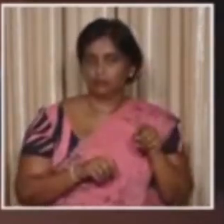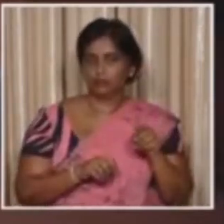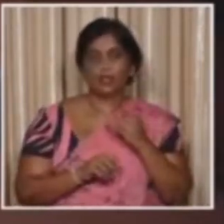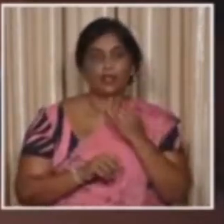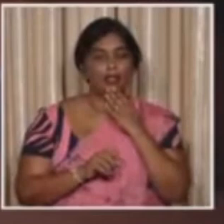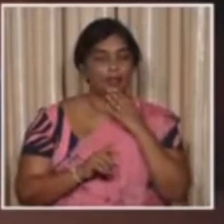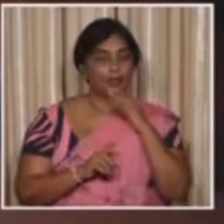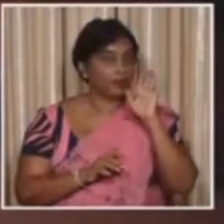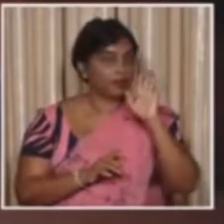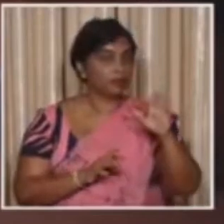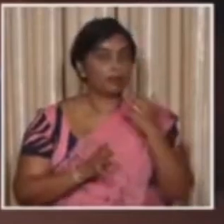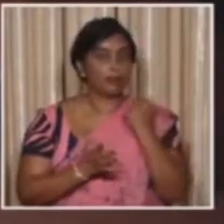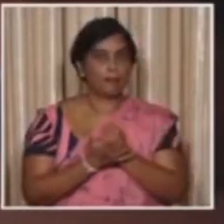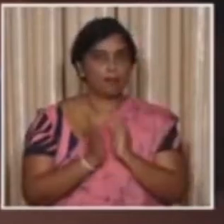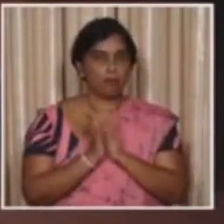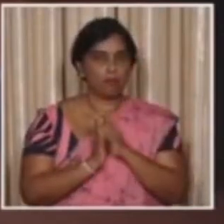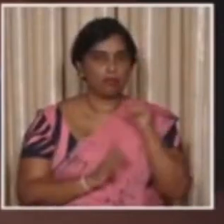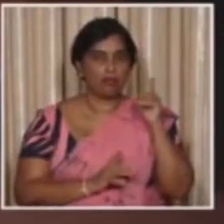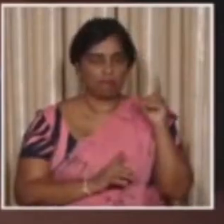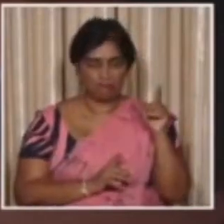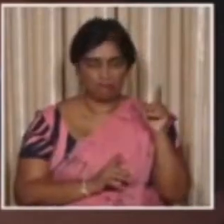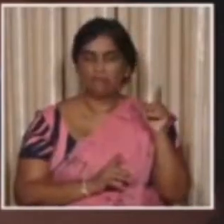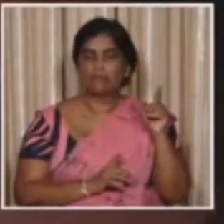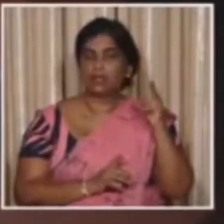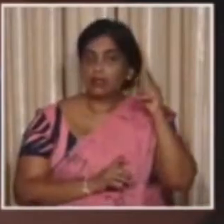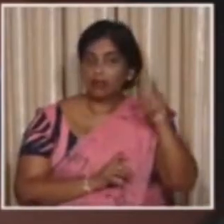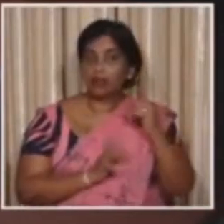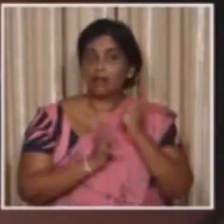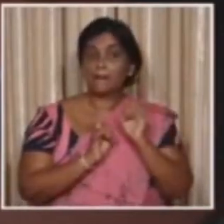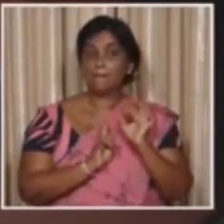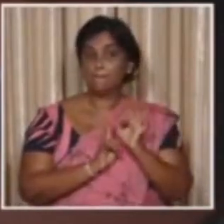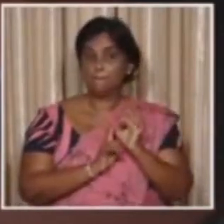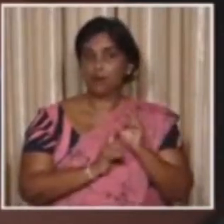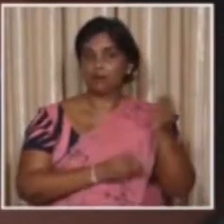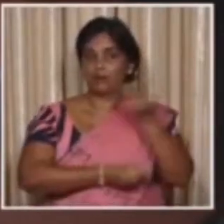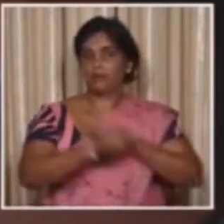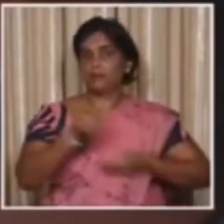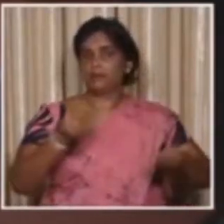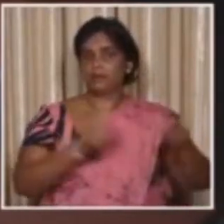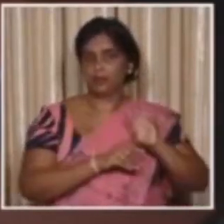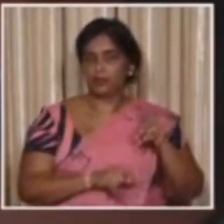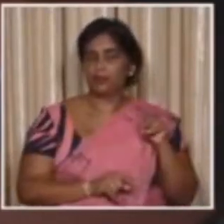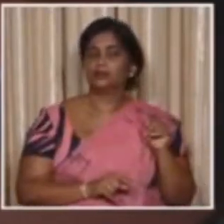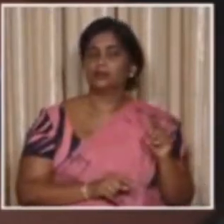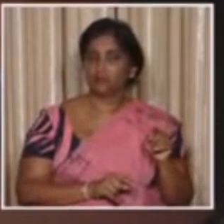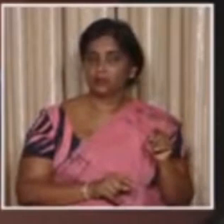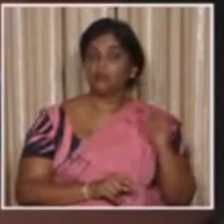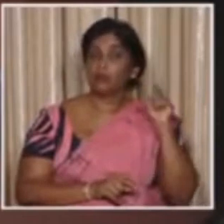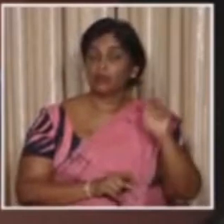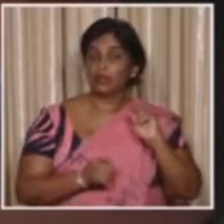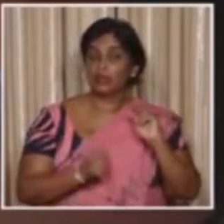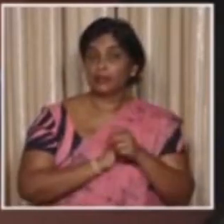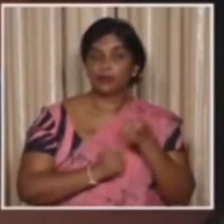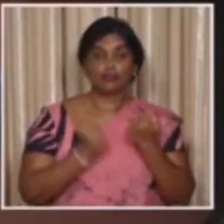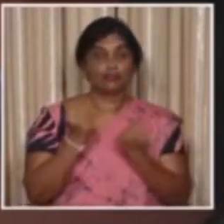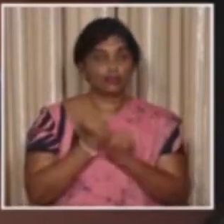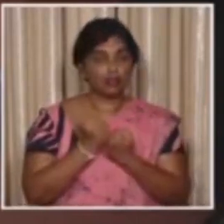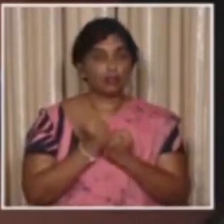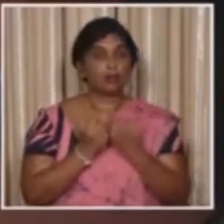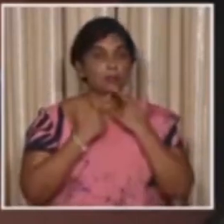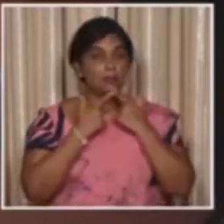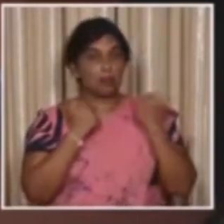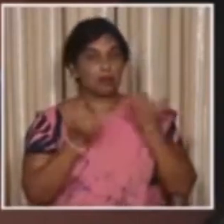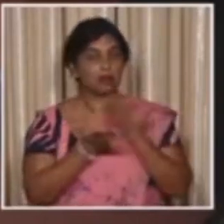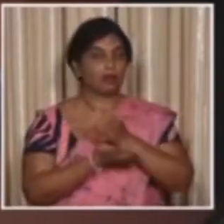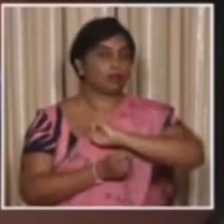Amerika next saat jangan pada ginu mak kati kado tipe mana bawa, eginu pujile kau ganu tuh karena ini dekat dilihat tipe mana bawa. Mee cricket ada arsan da parti atle esal